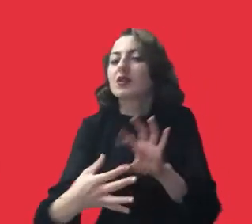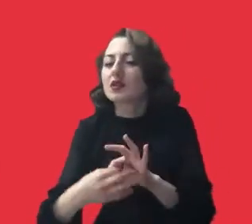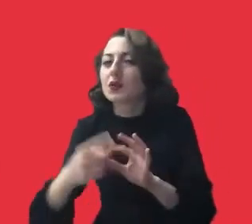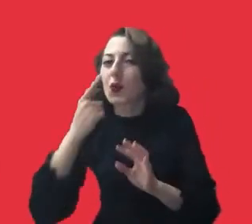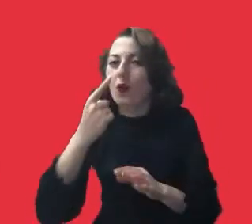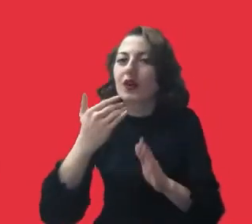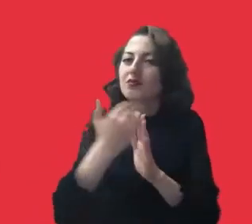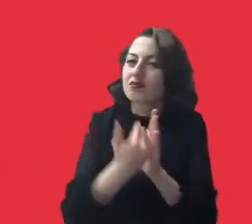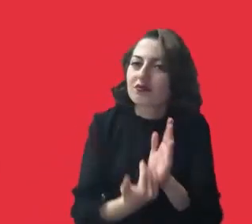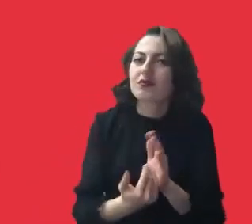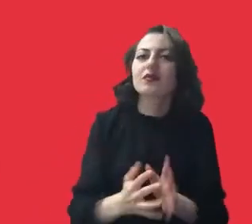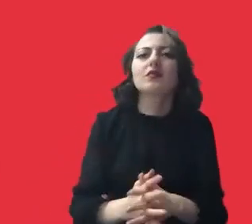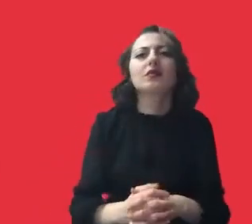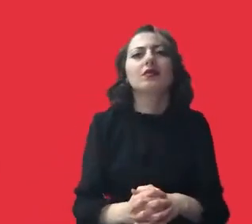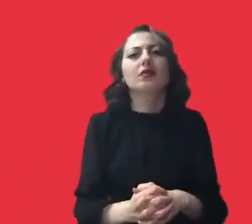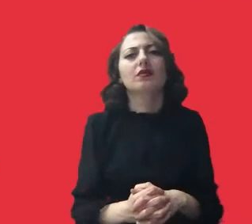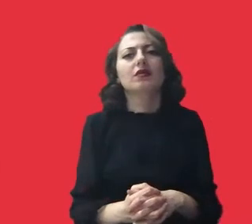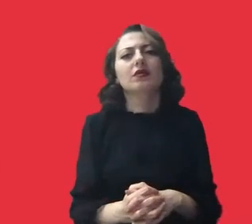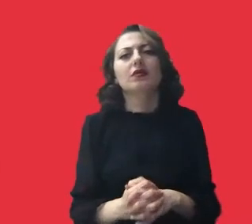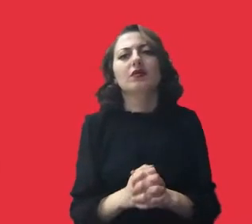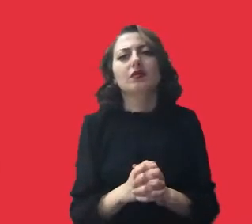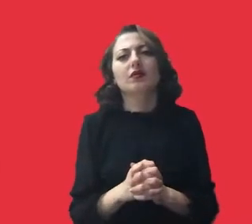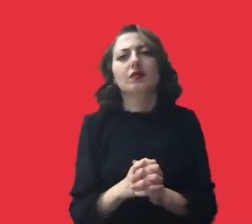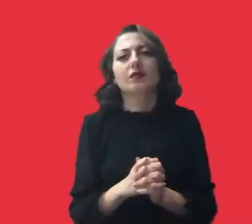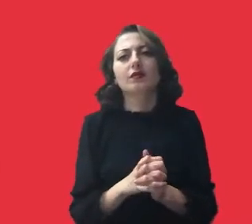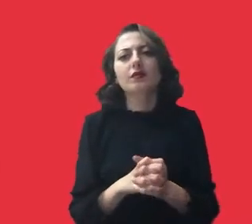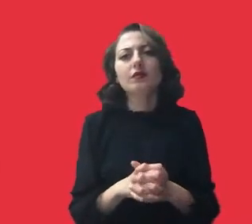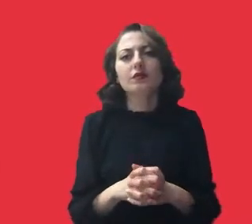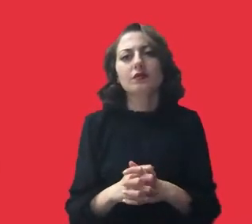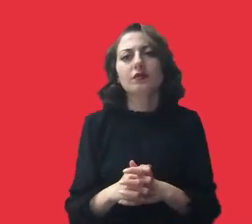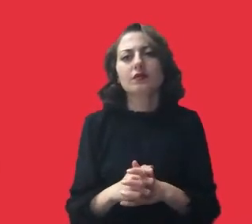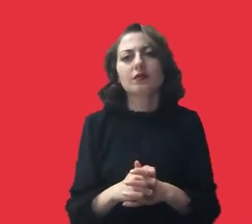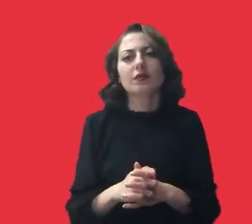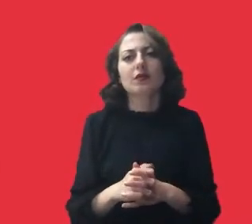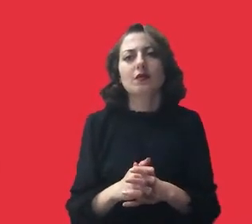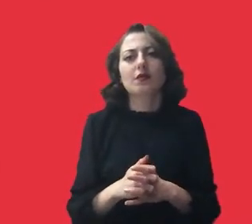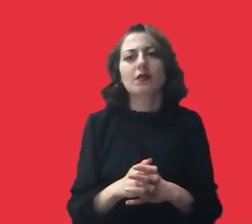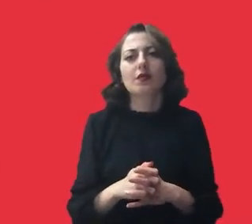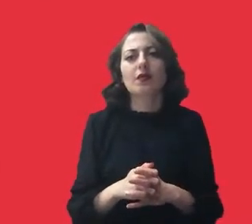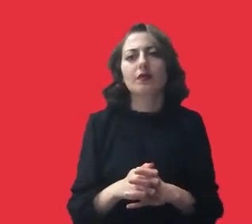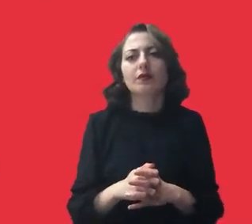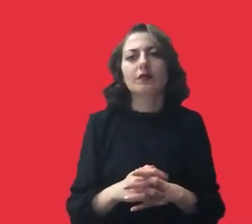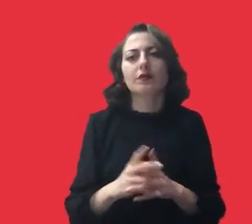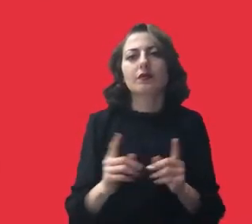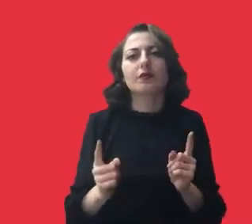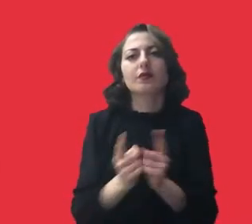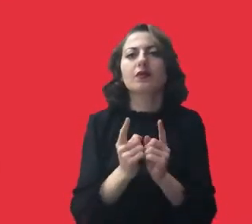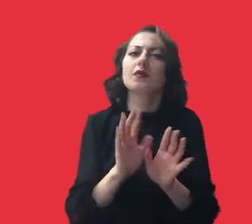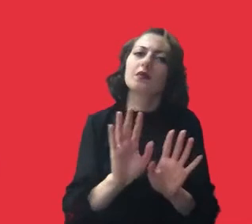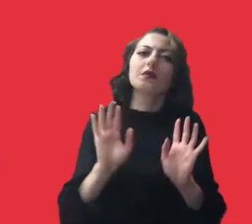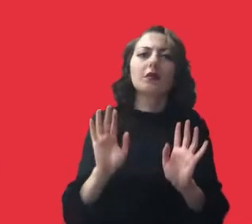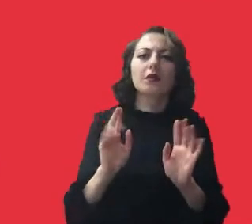problems, because this will Eee, strengthen the sense of belonging. ve evet yani hani onların Evet.